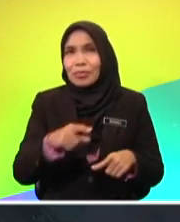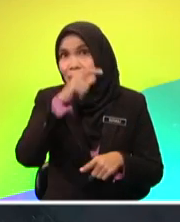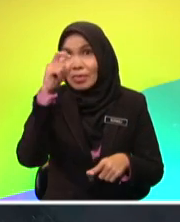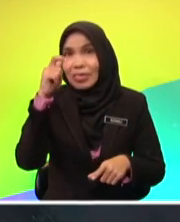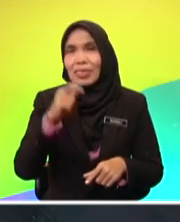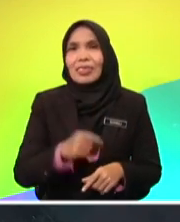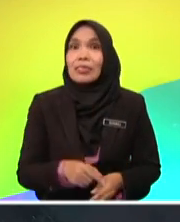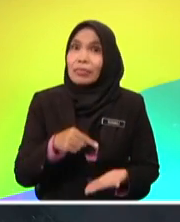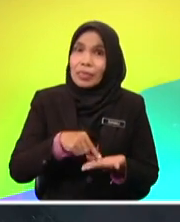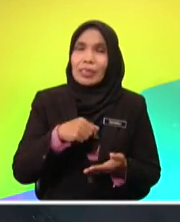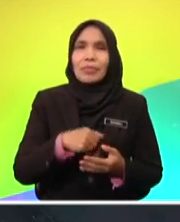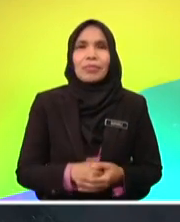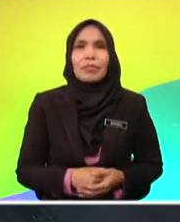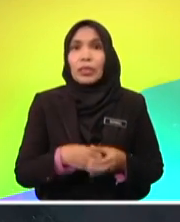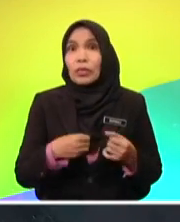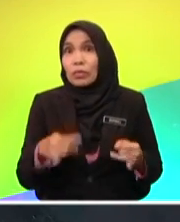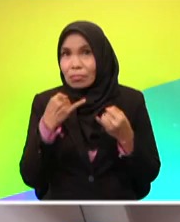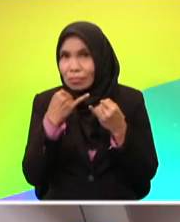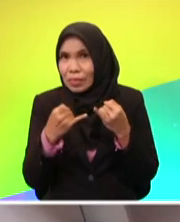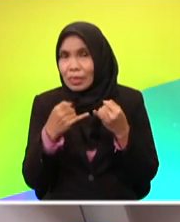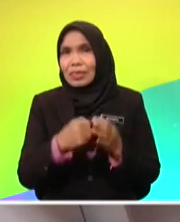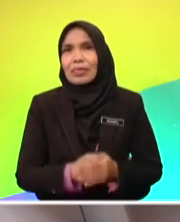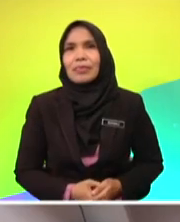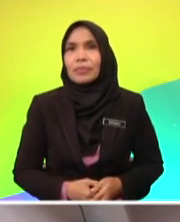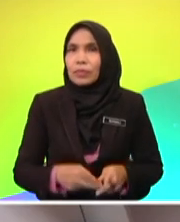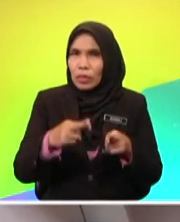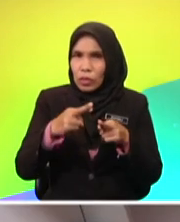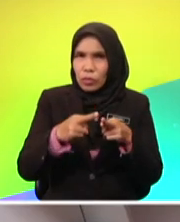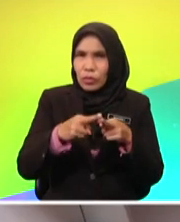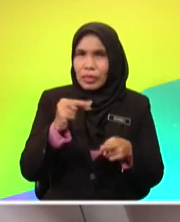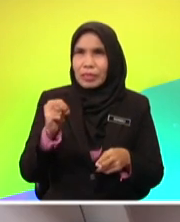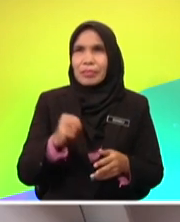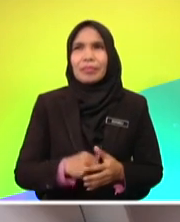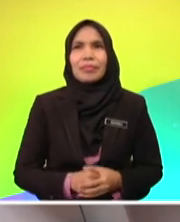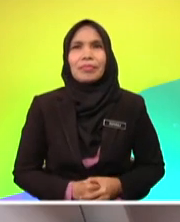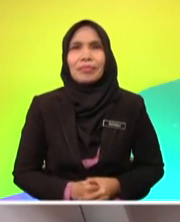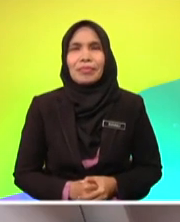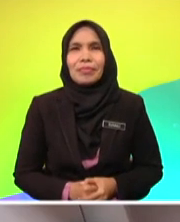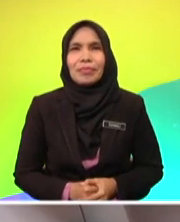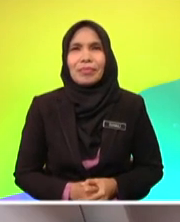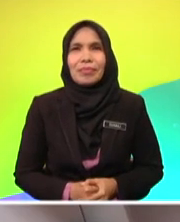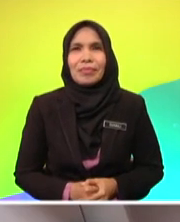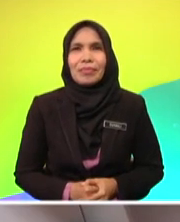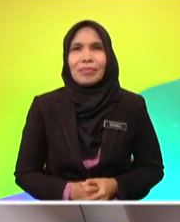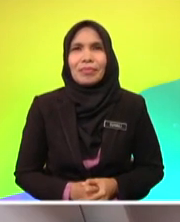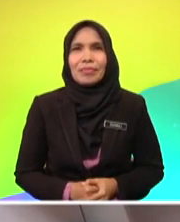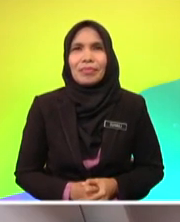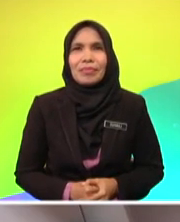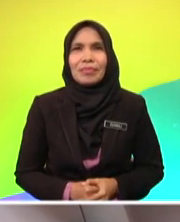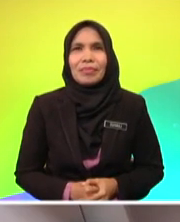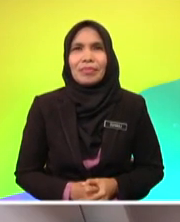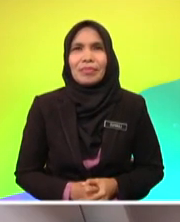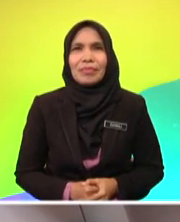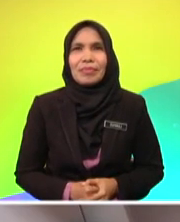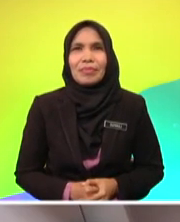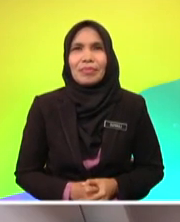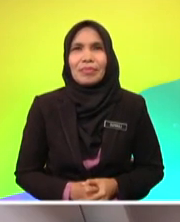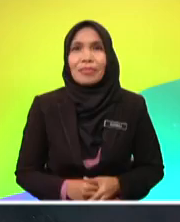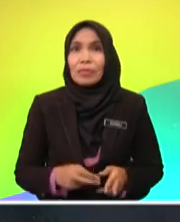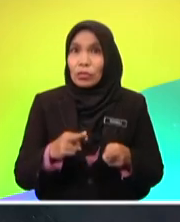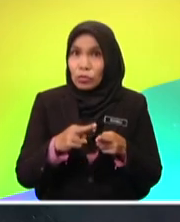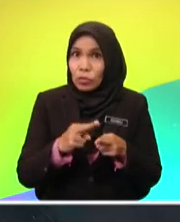sampai kepada penghujung siaran. Sedikit rumusan daripada cikgu berdua. Okey, rumusan untuk pembelajaran kita hari ini, apa